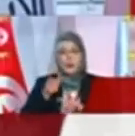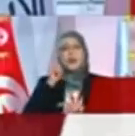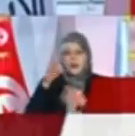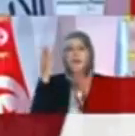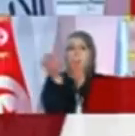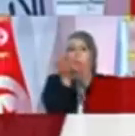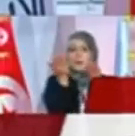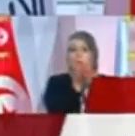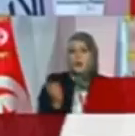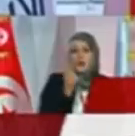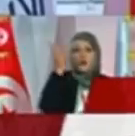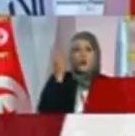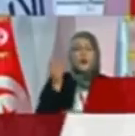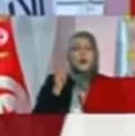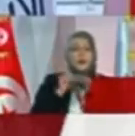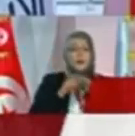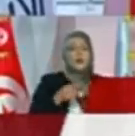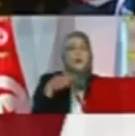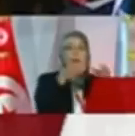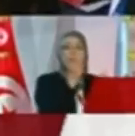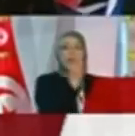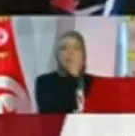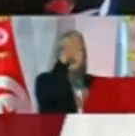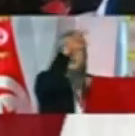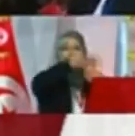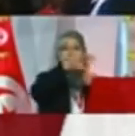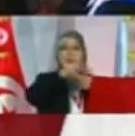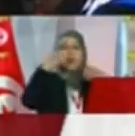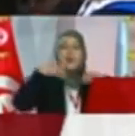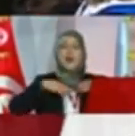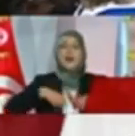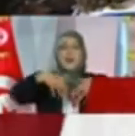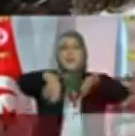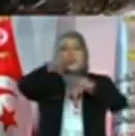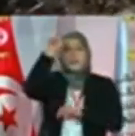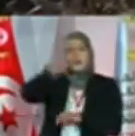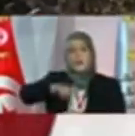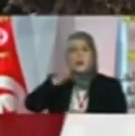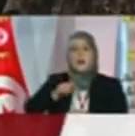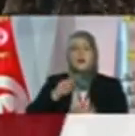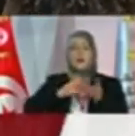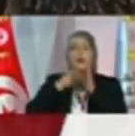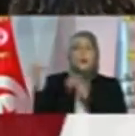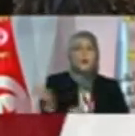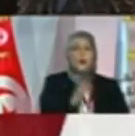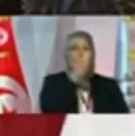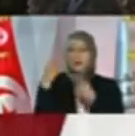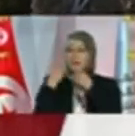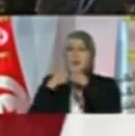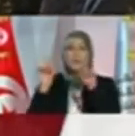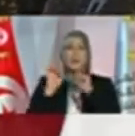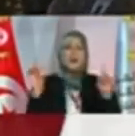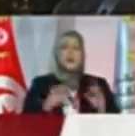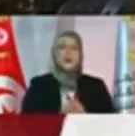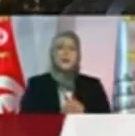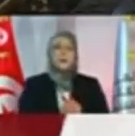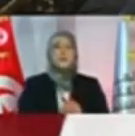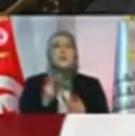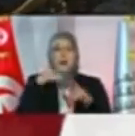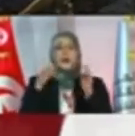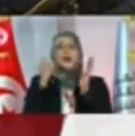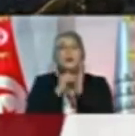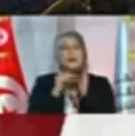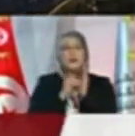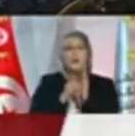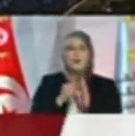تشكل جرائم انتخابية. ووفقا للهيئة، فإن أعلان النتائج الأولية للدور الثاني من الانتخابات سيتم في أجل